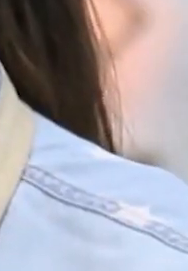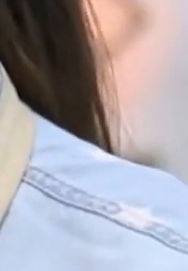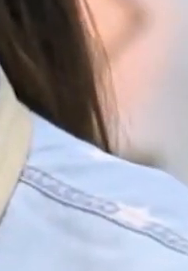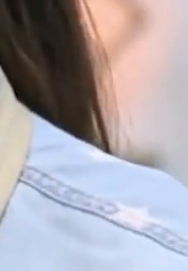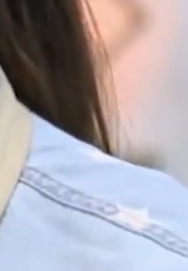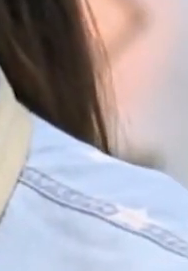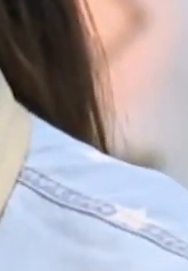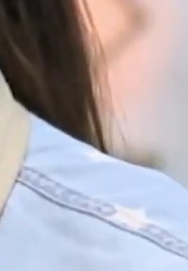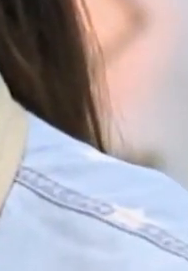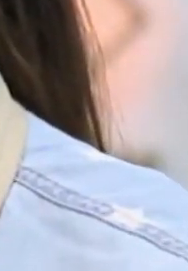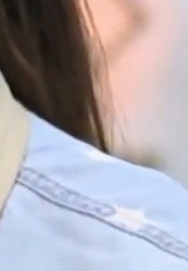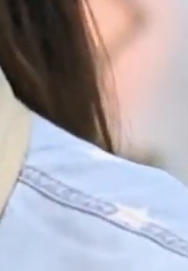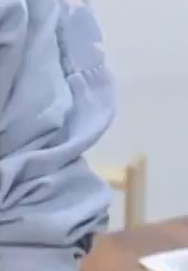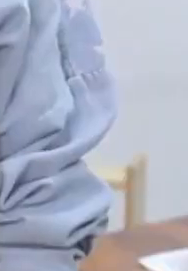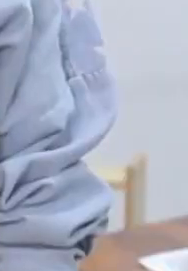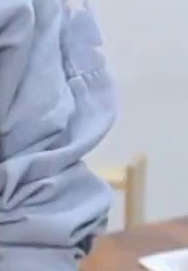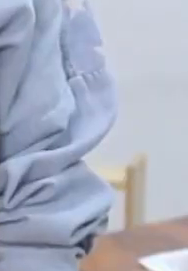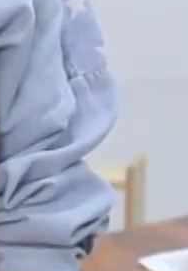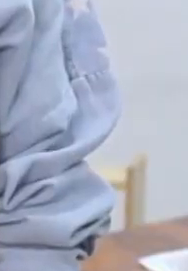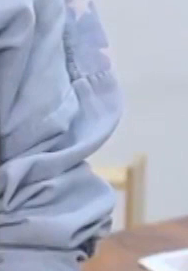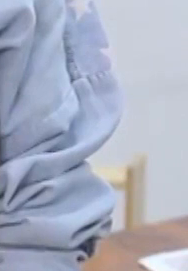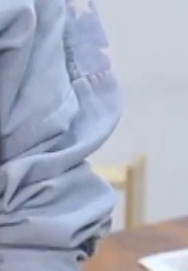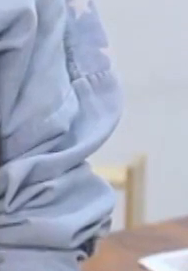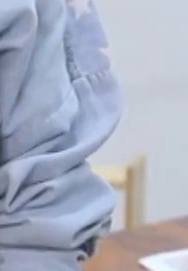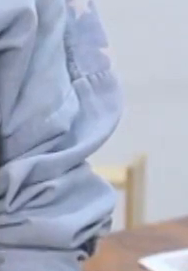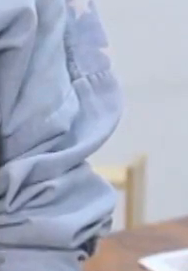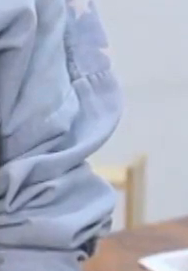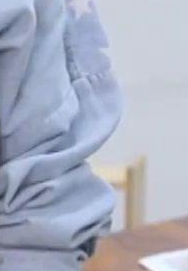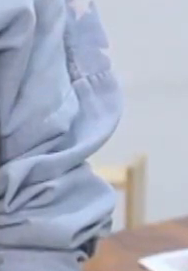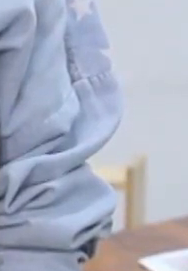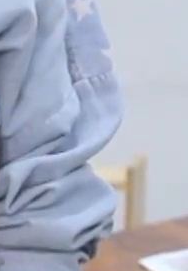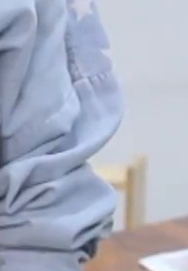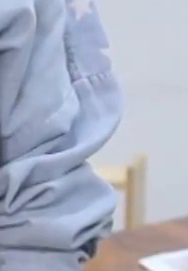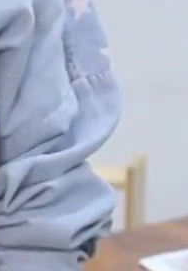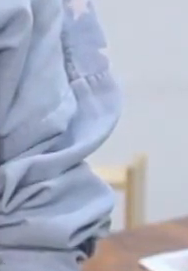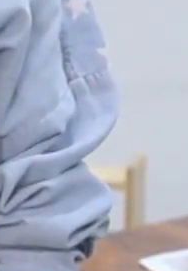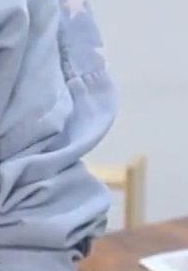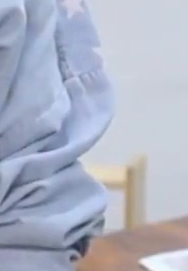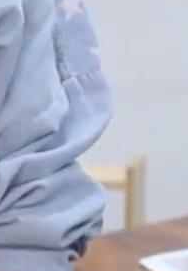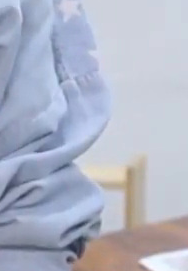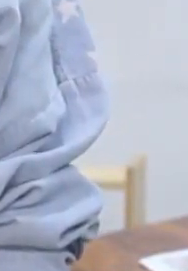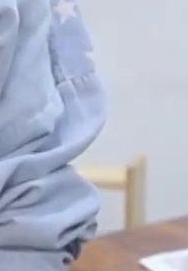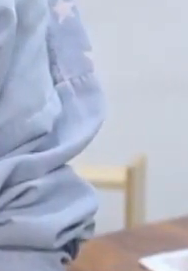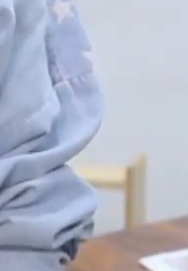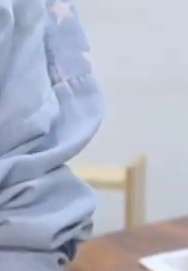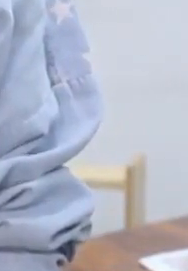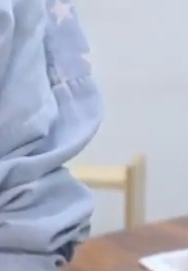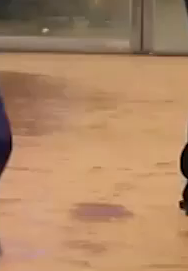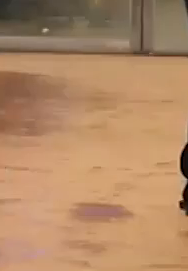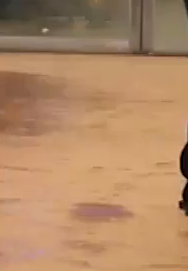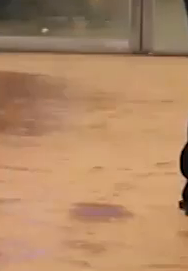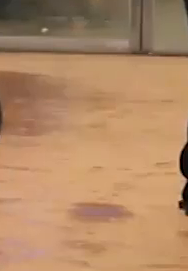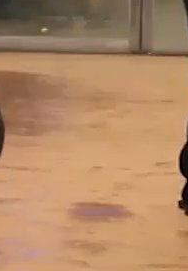워킹맘들이 마음 놓고 일할 수 있게 우리 아이들을 믿고 맡길 수 있는 곳이 많았으면 좋겠습니다.